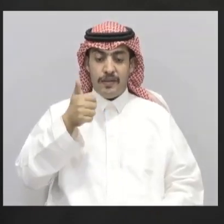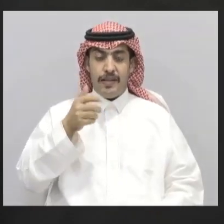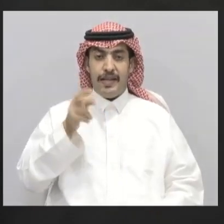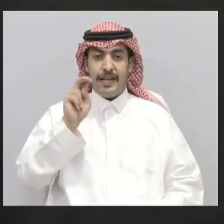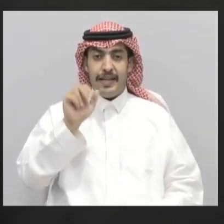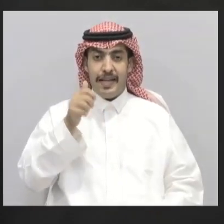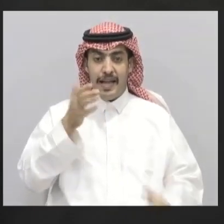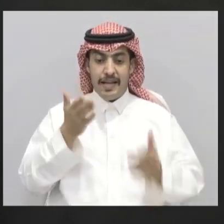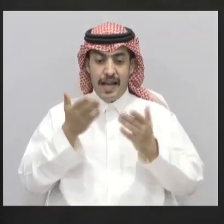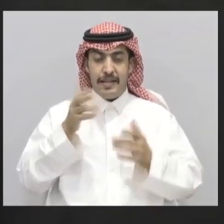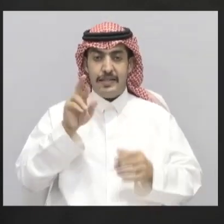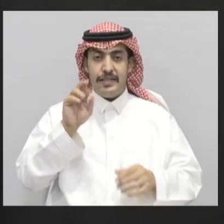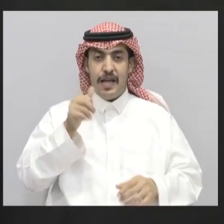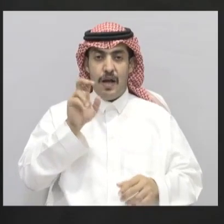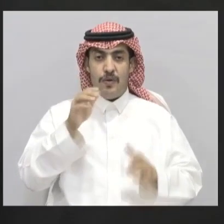زاويه